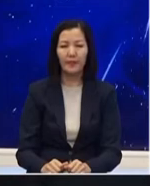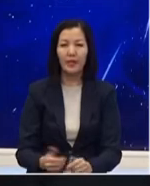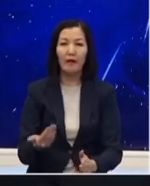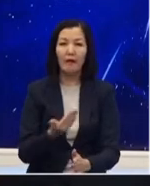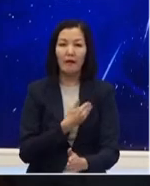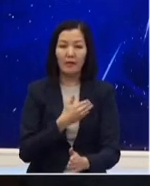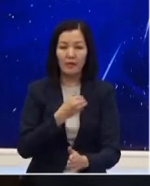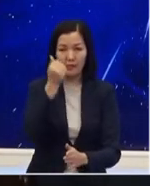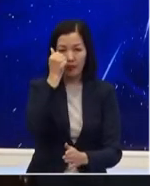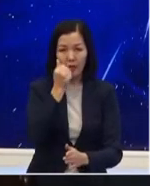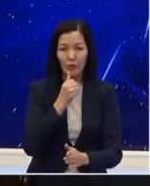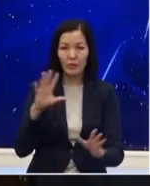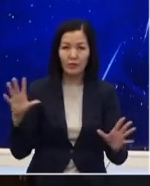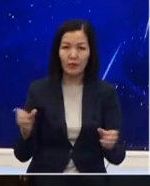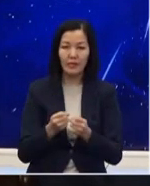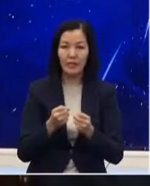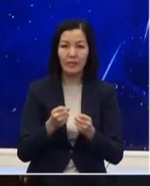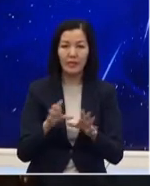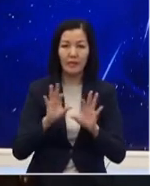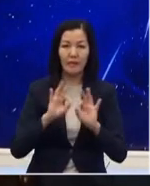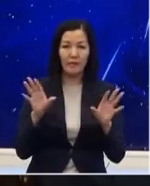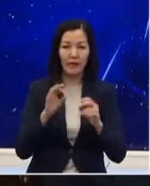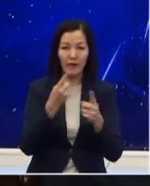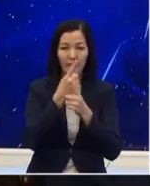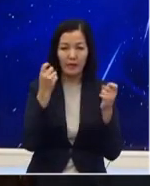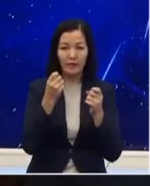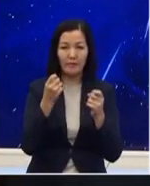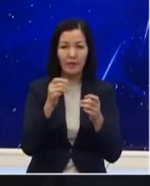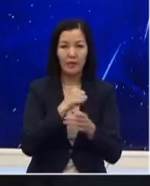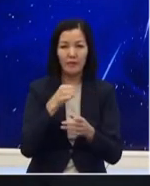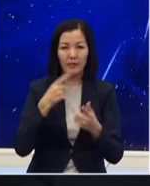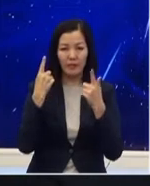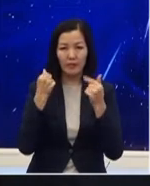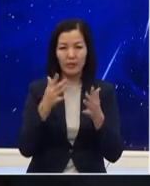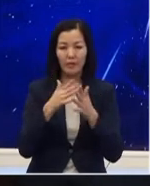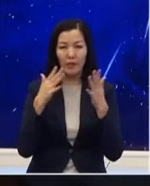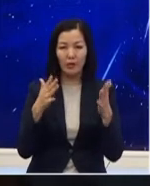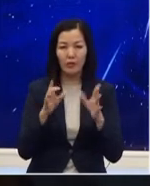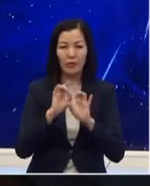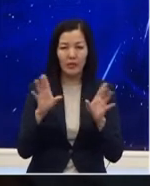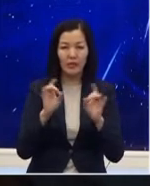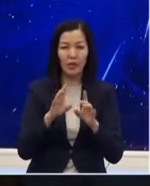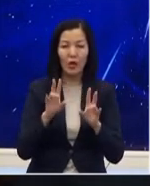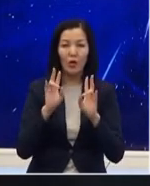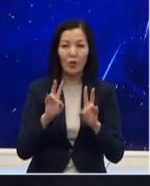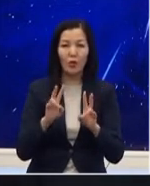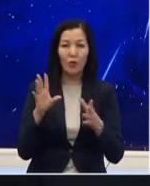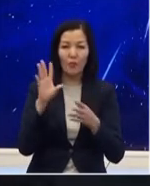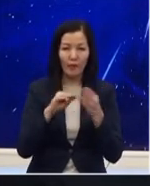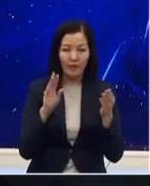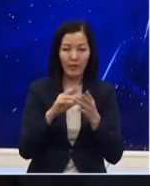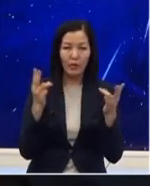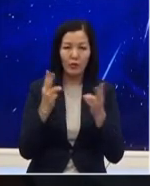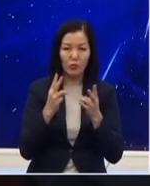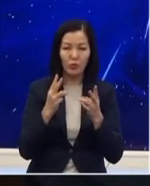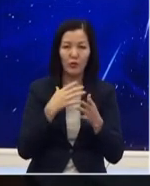Хотелось бы поблагодарить спасателей, что пришли и проинформировали нас. В принципе, мы и сами знали большинство из сказанного, но, как говорится, повторение – мать